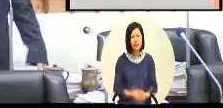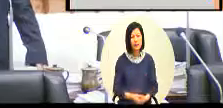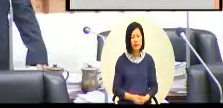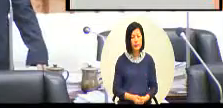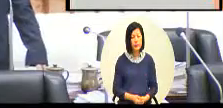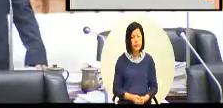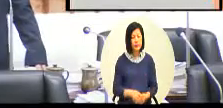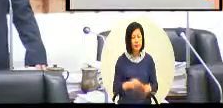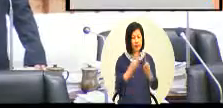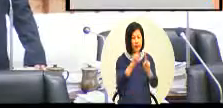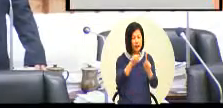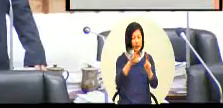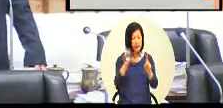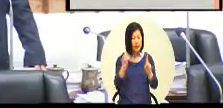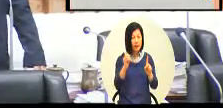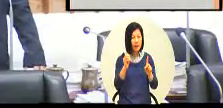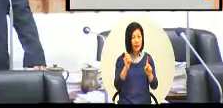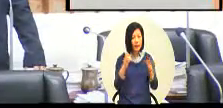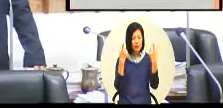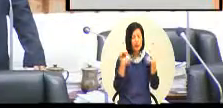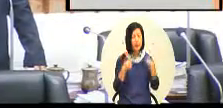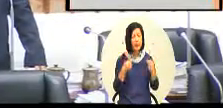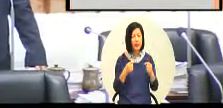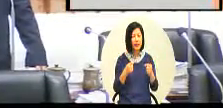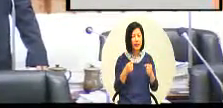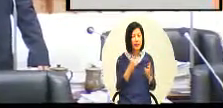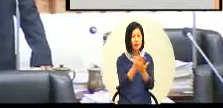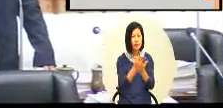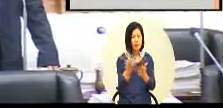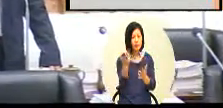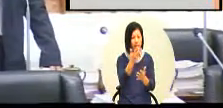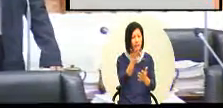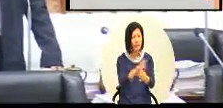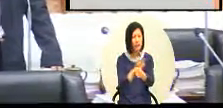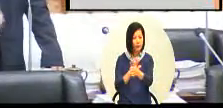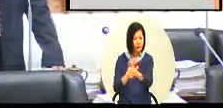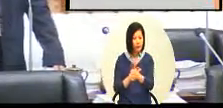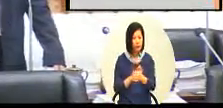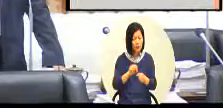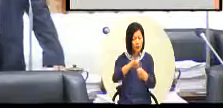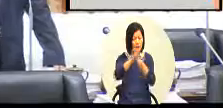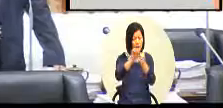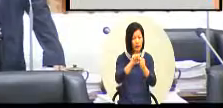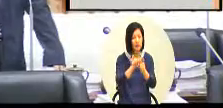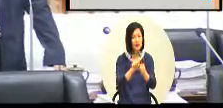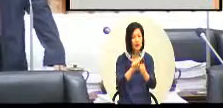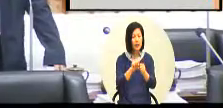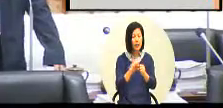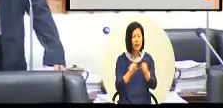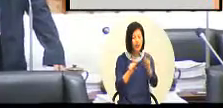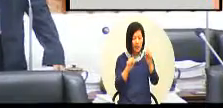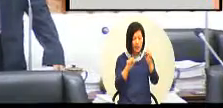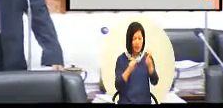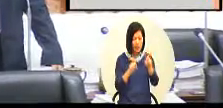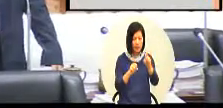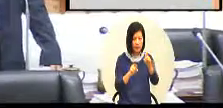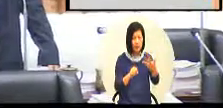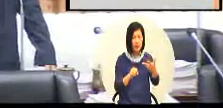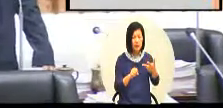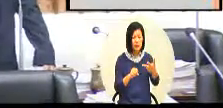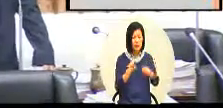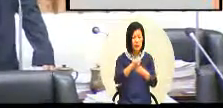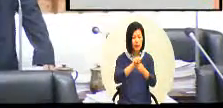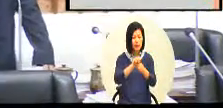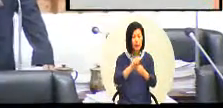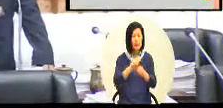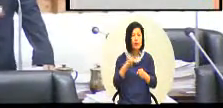把 1.0 的这个原本的8项服务的项目增加到17项，也是